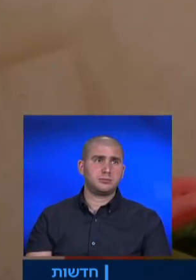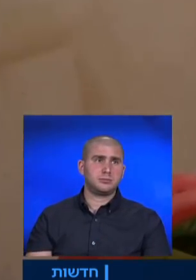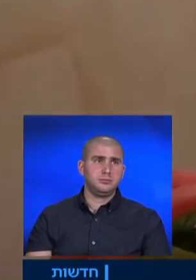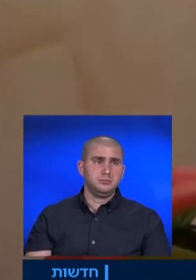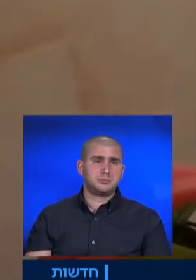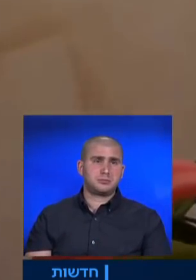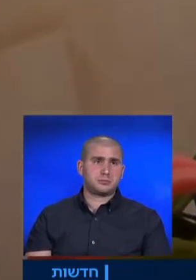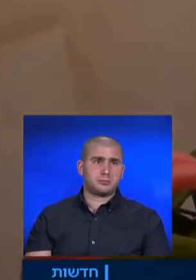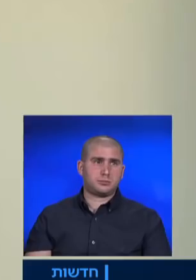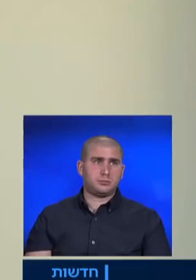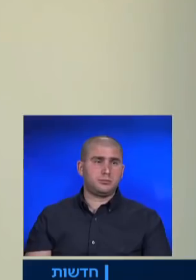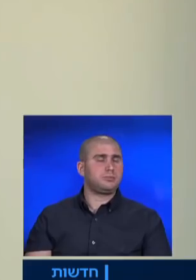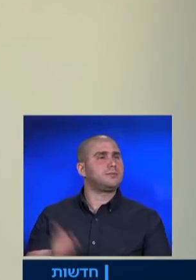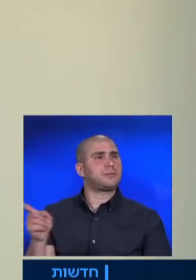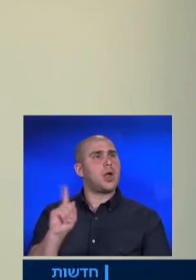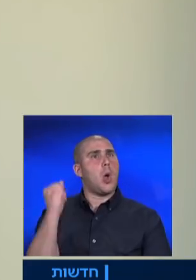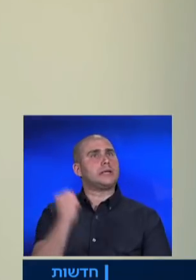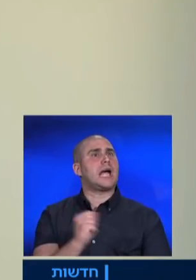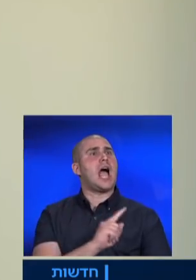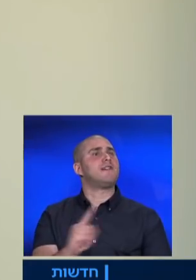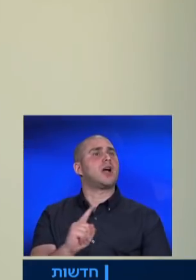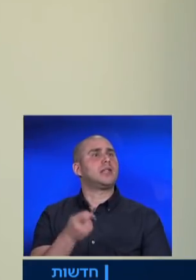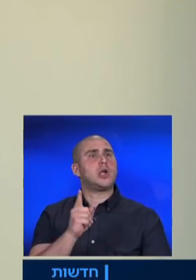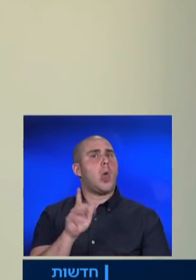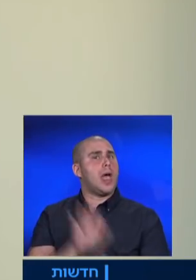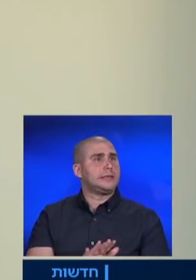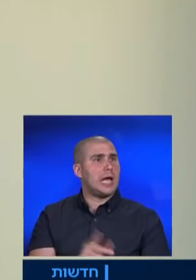תראי, היא לא רצחה את אף אחד, היא לא אנסה, היא לא גנבה.